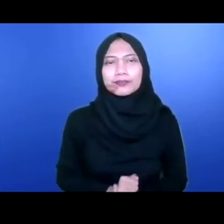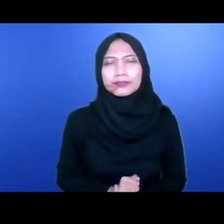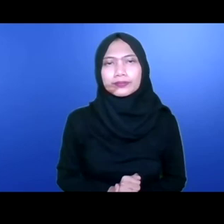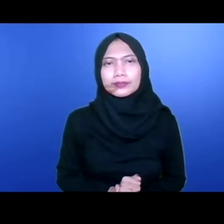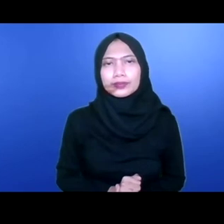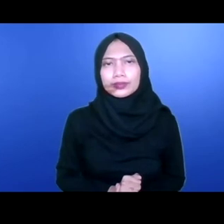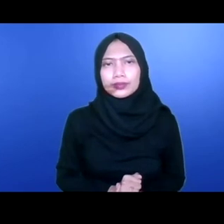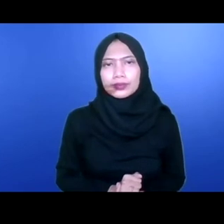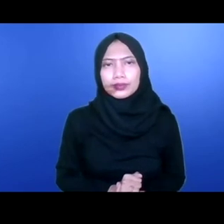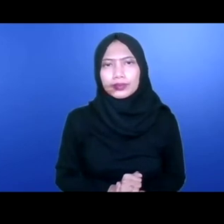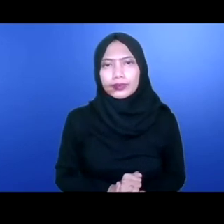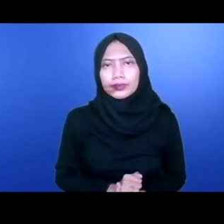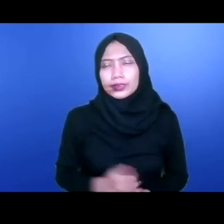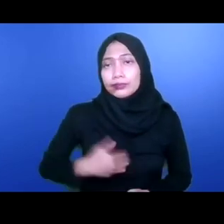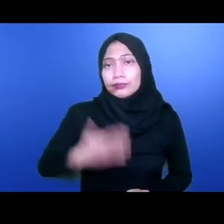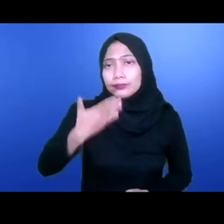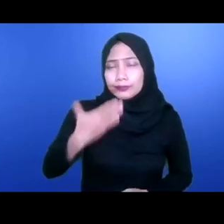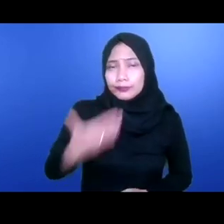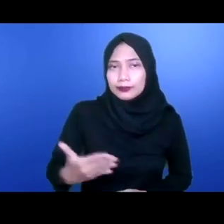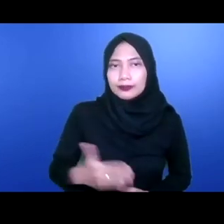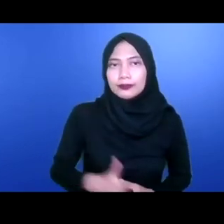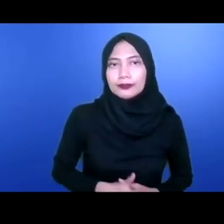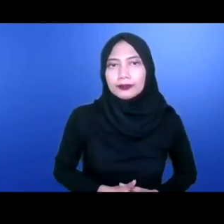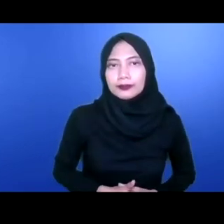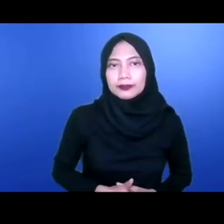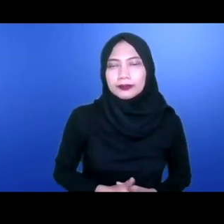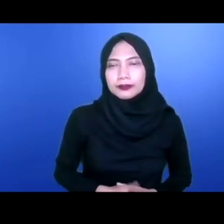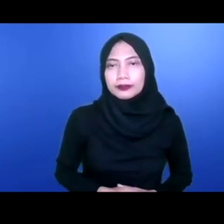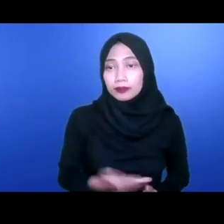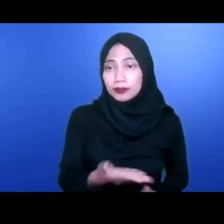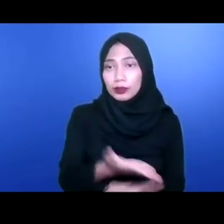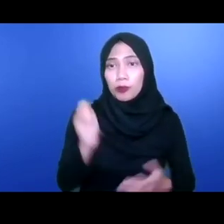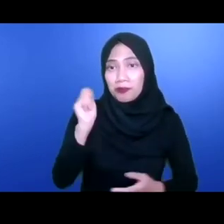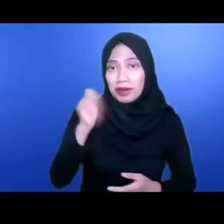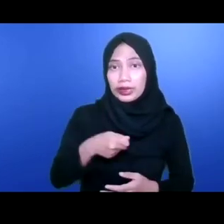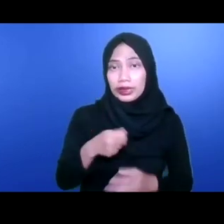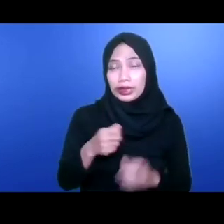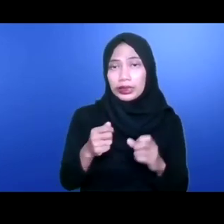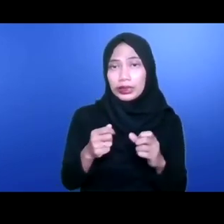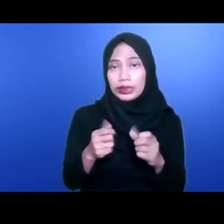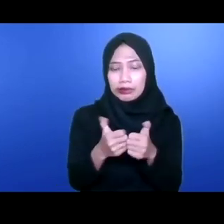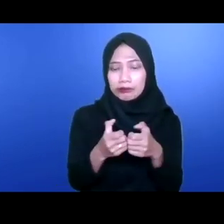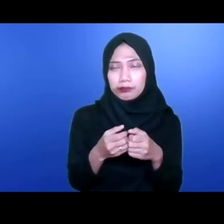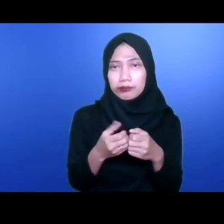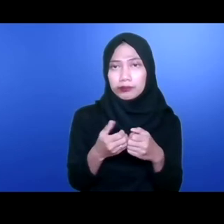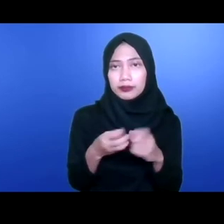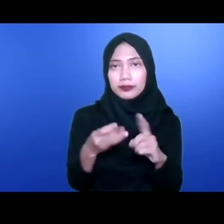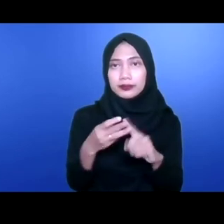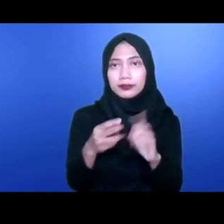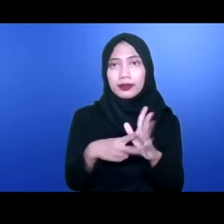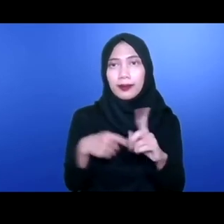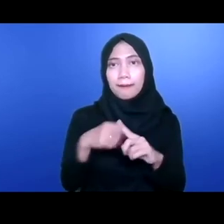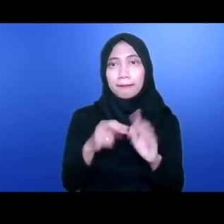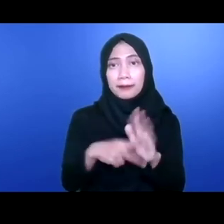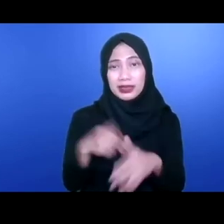saya, ke teman-teman yang hadir di sini, pernah nggak menggunakan SMS banking? Atau menggunakan Kris?